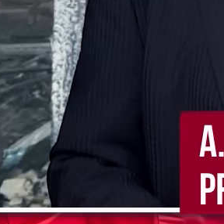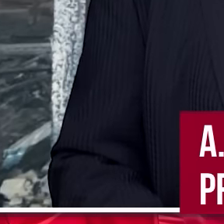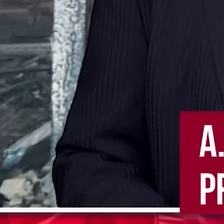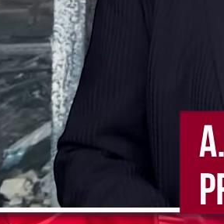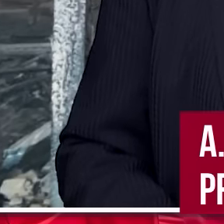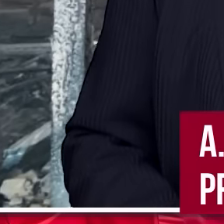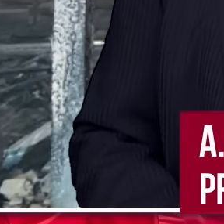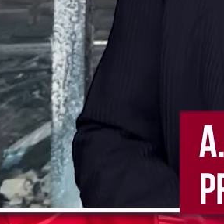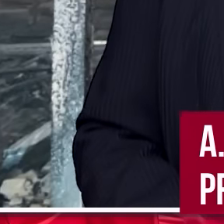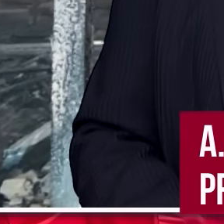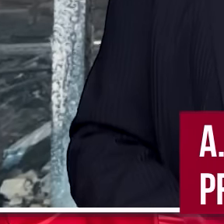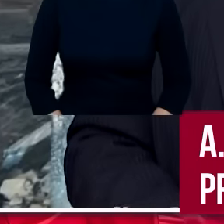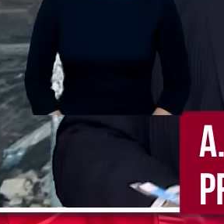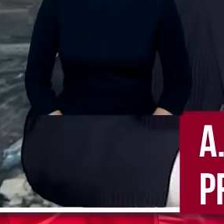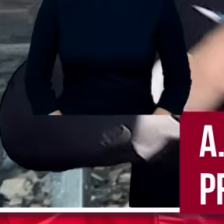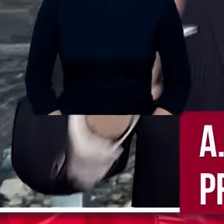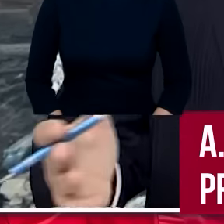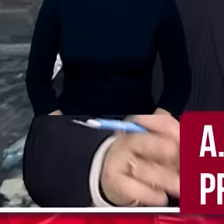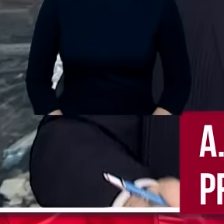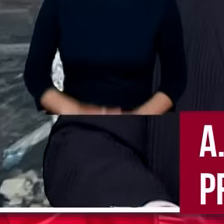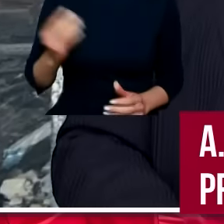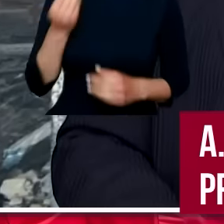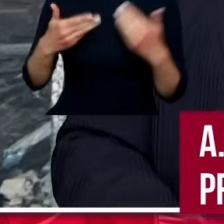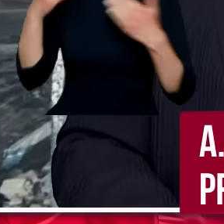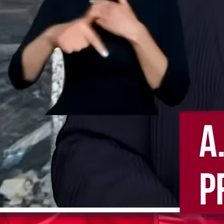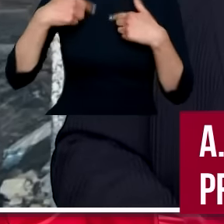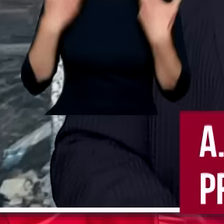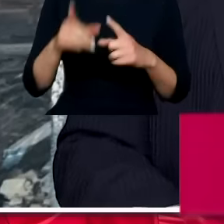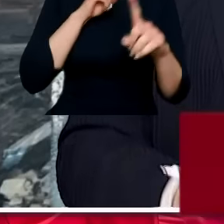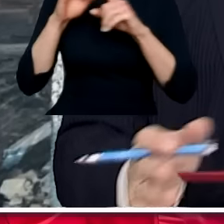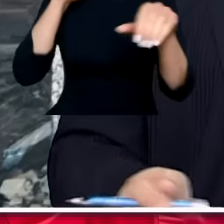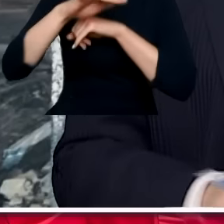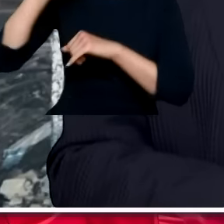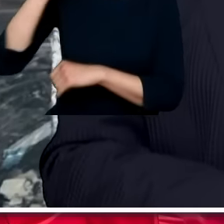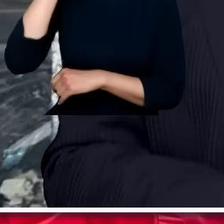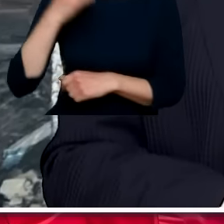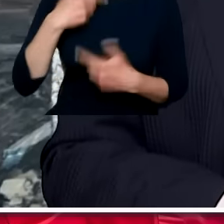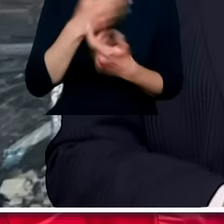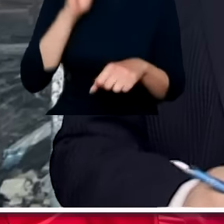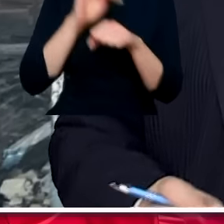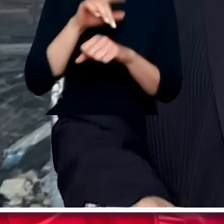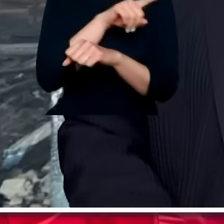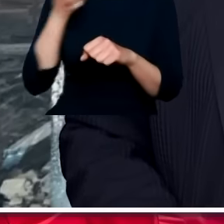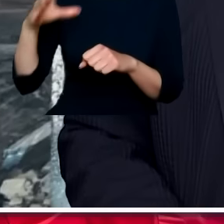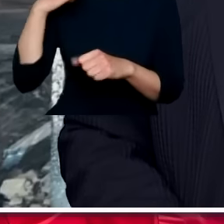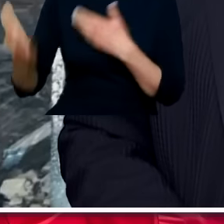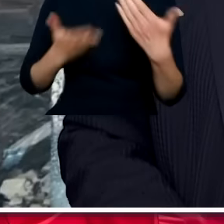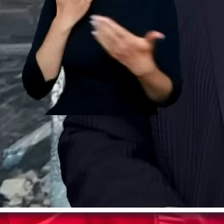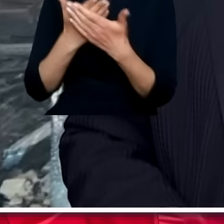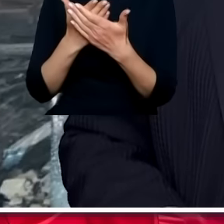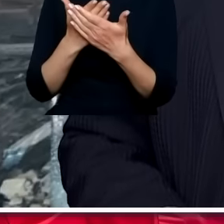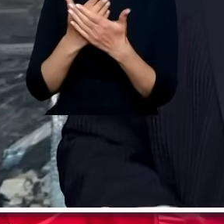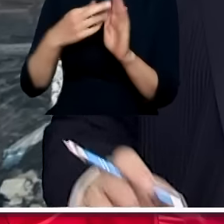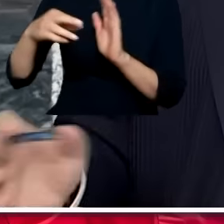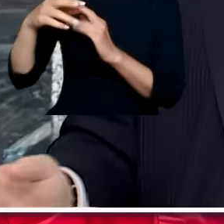porozmawiać bo ja nie bardzo się zgadzam z taką z taką symetrią którą zaprezentował redaktor Agaton